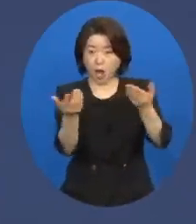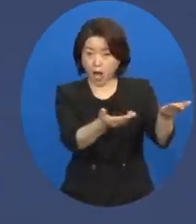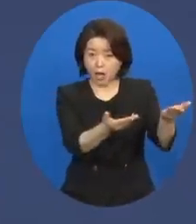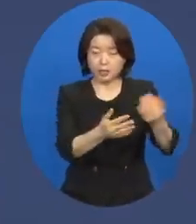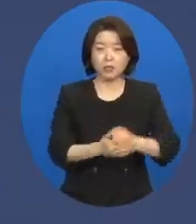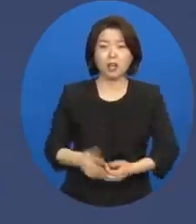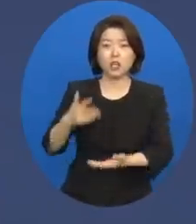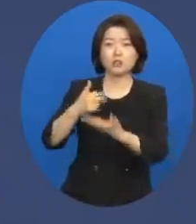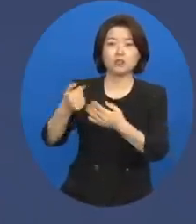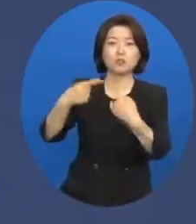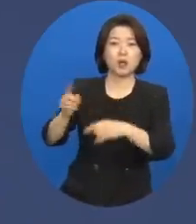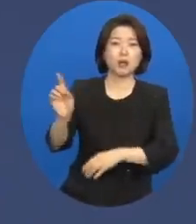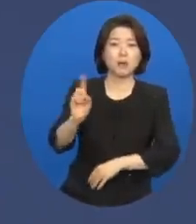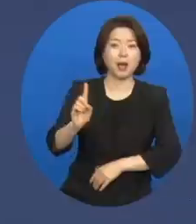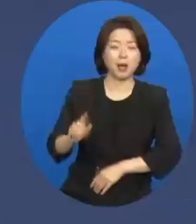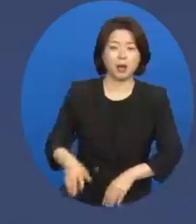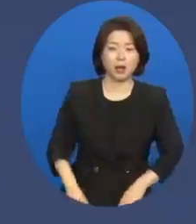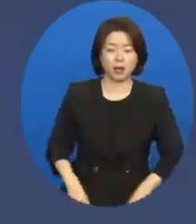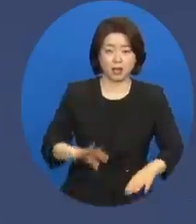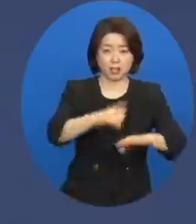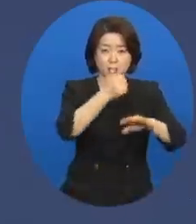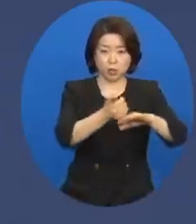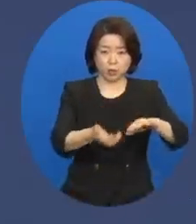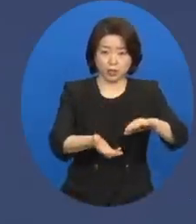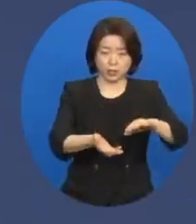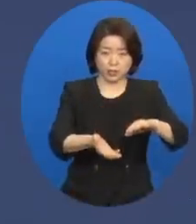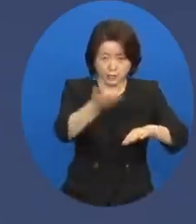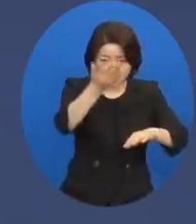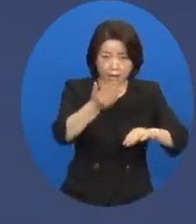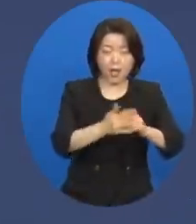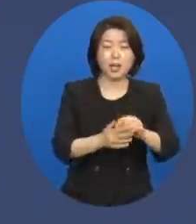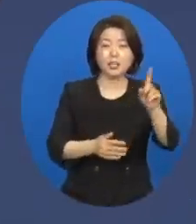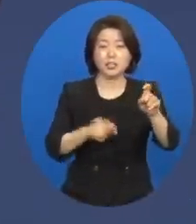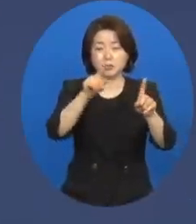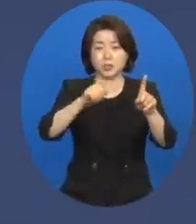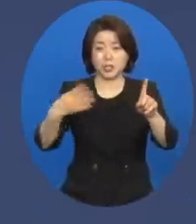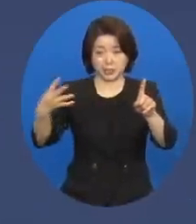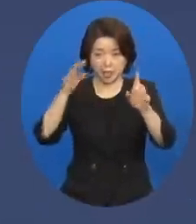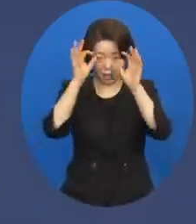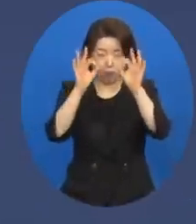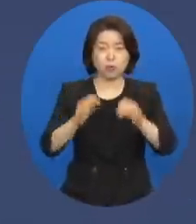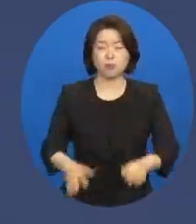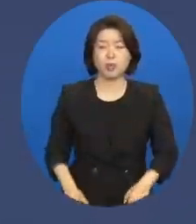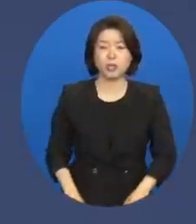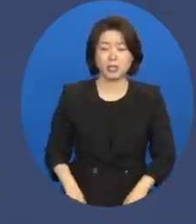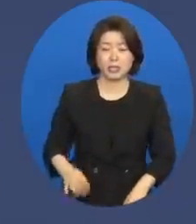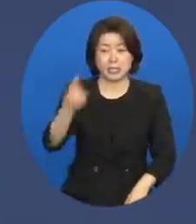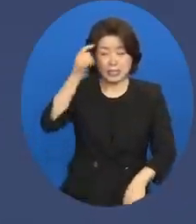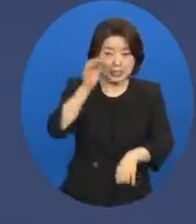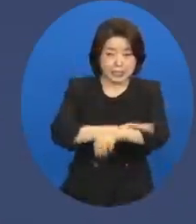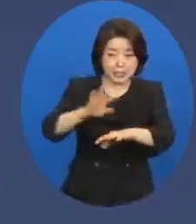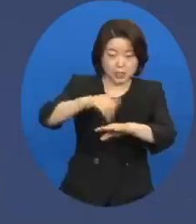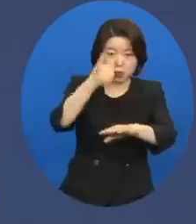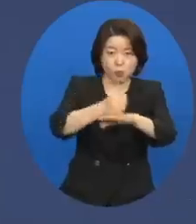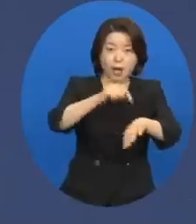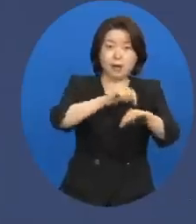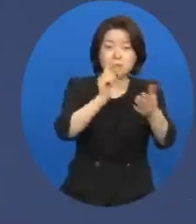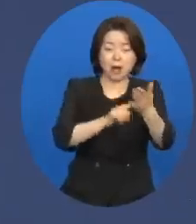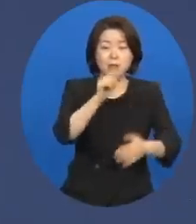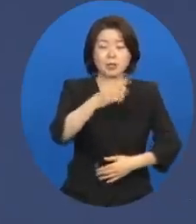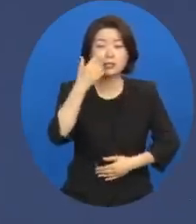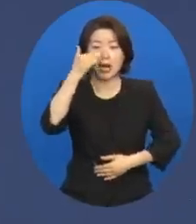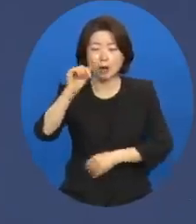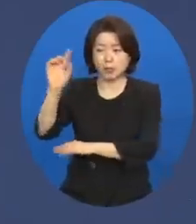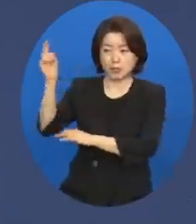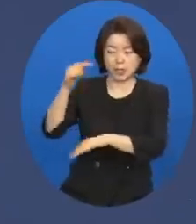주님 뭐라고 평가하시는 거 아니 열왕기상 11장 4절에 보면 솔로몬 왕의 마음이 그 아버지